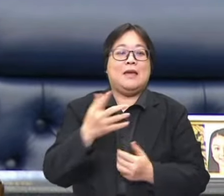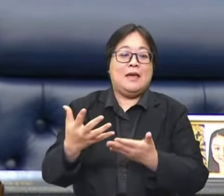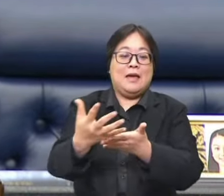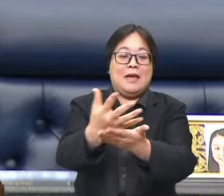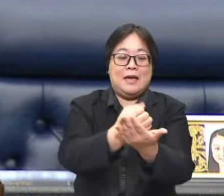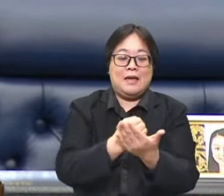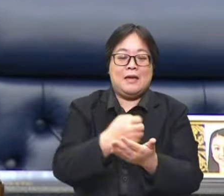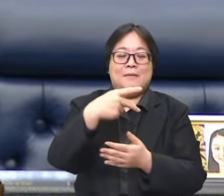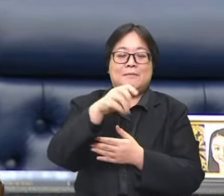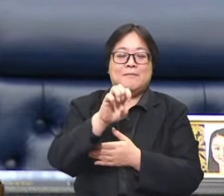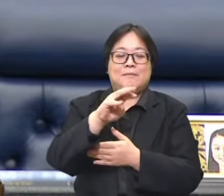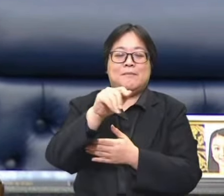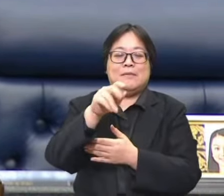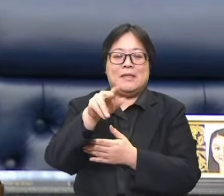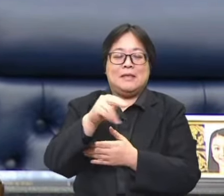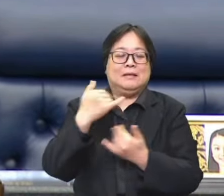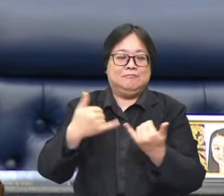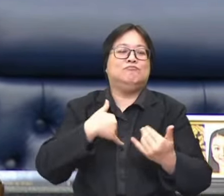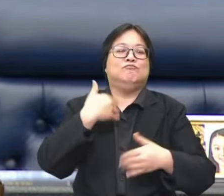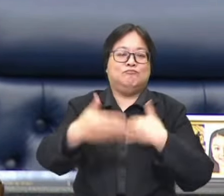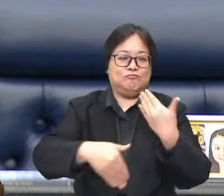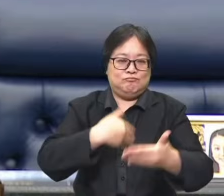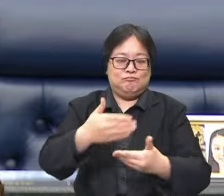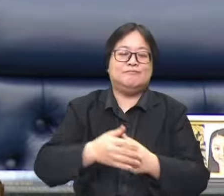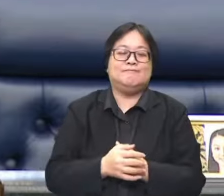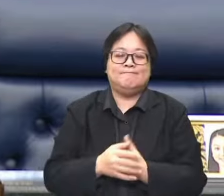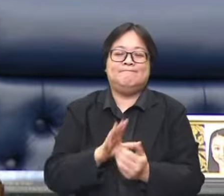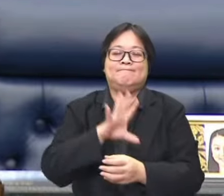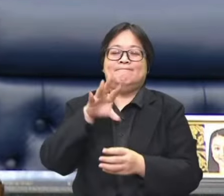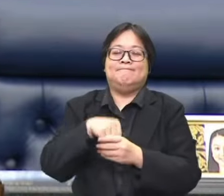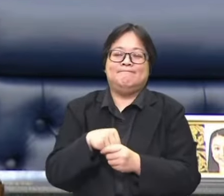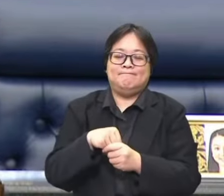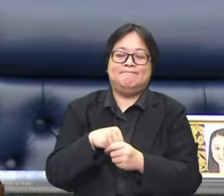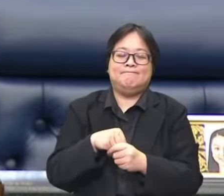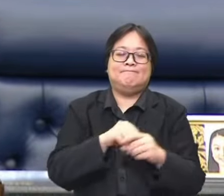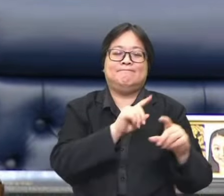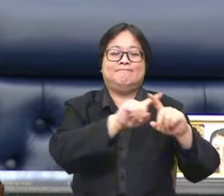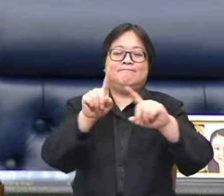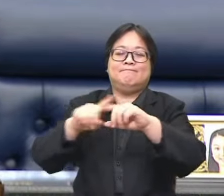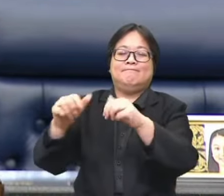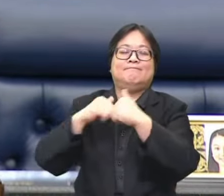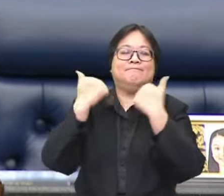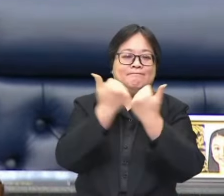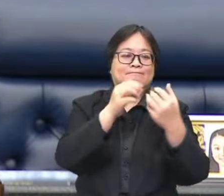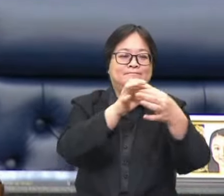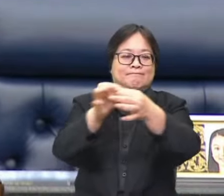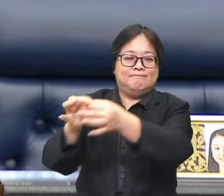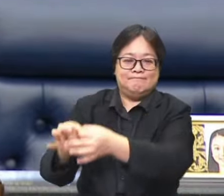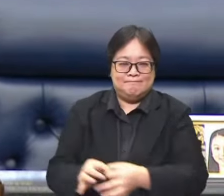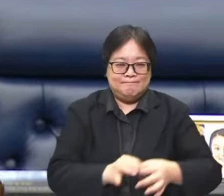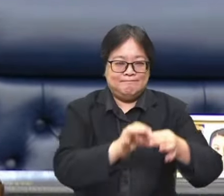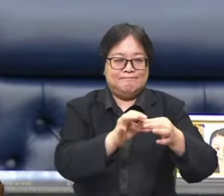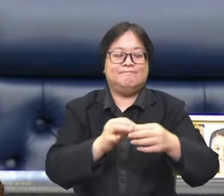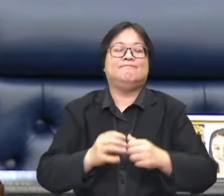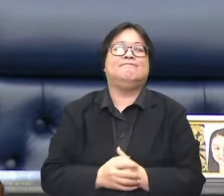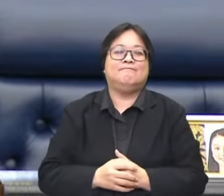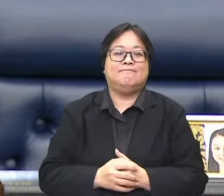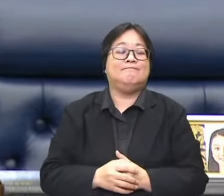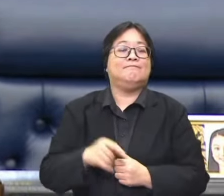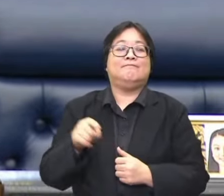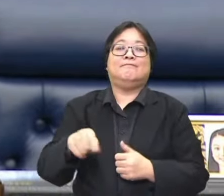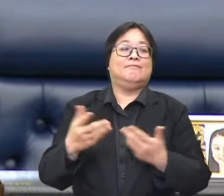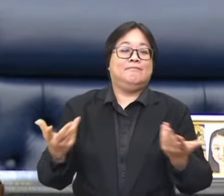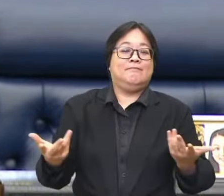hasil pemetaan ini sedang kita jalankan dengan melibatkan pelbagai agensi, gabungan pelbagai agensi, dan ia